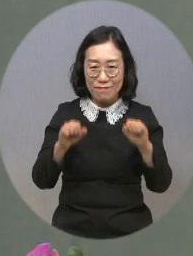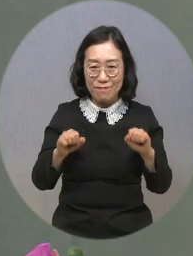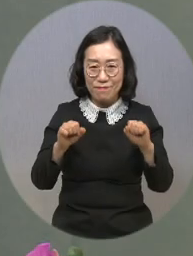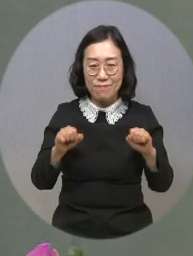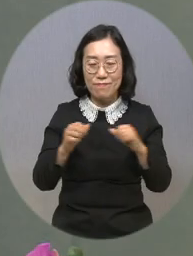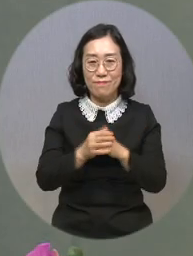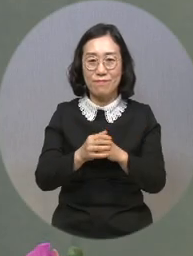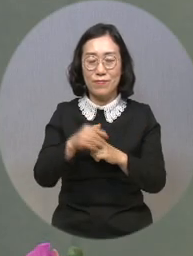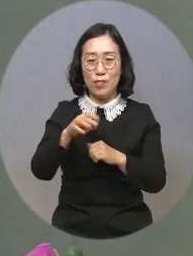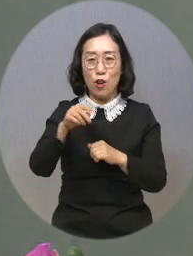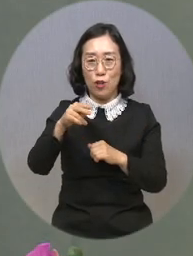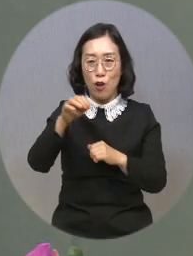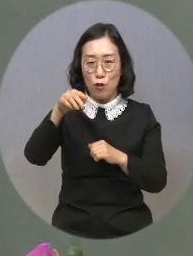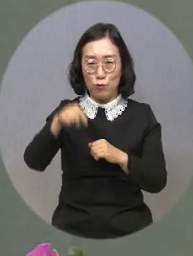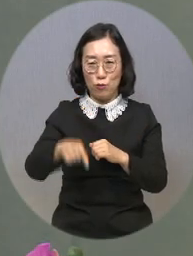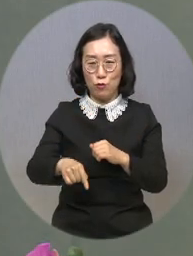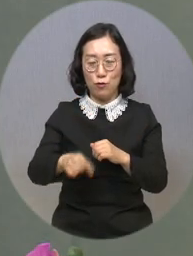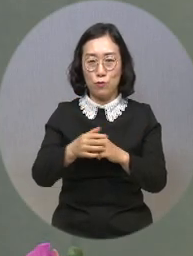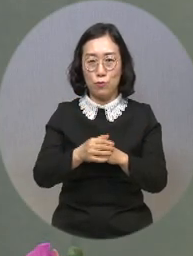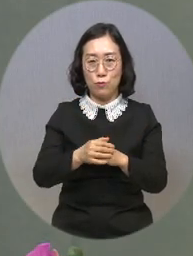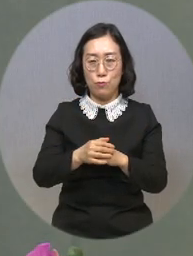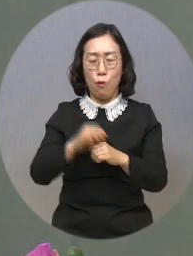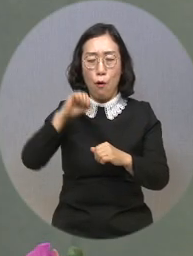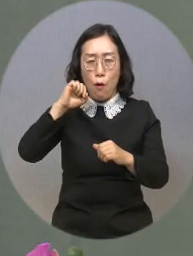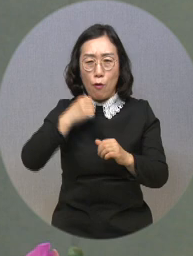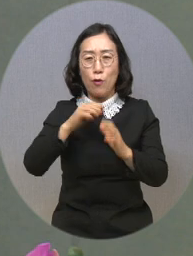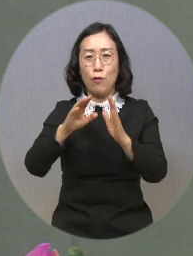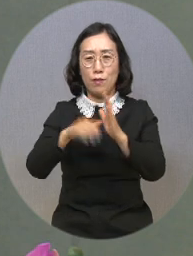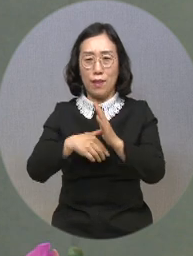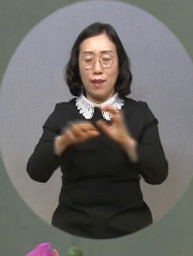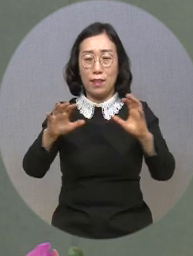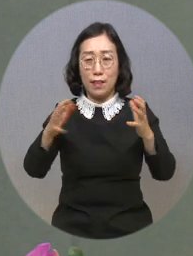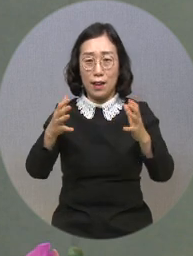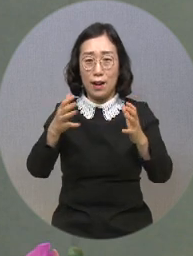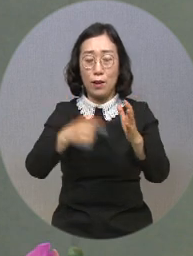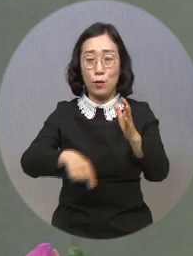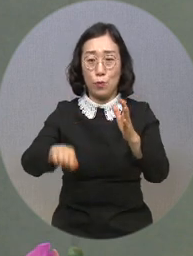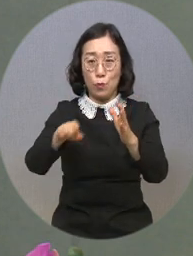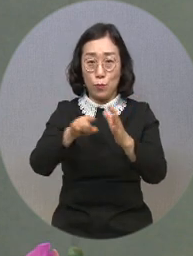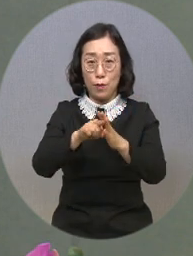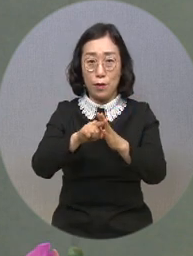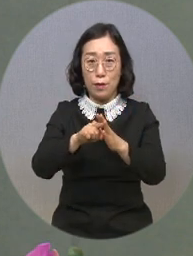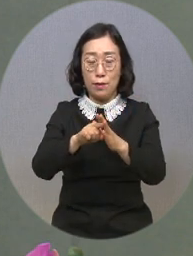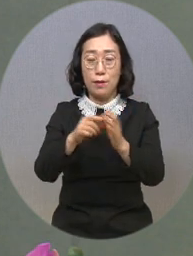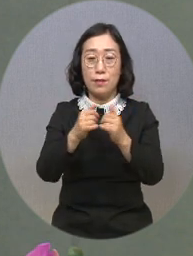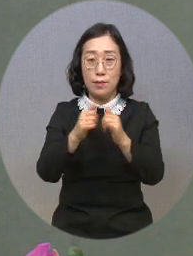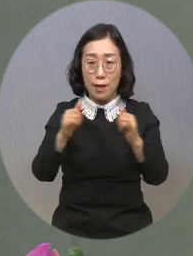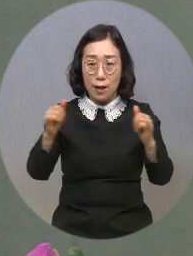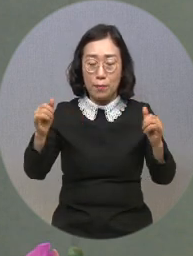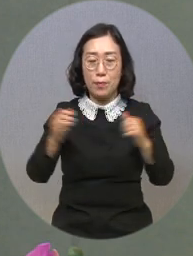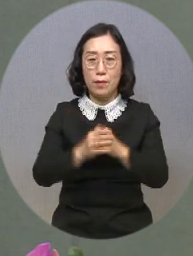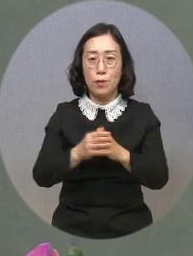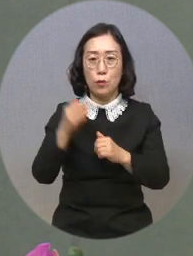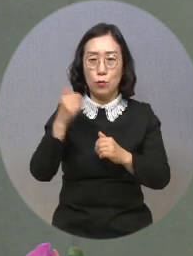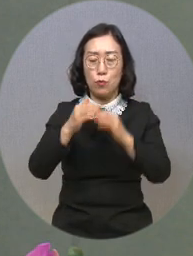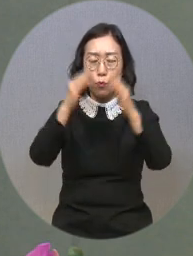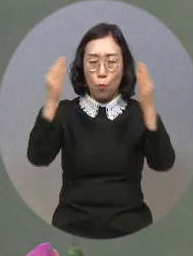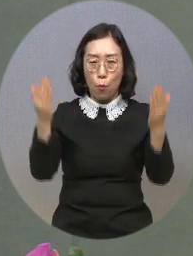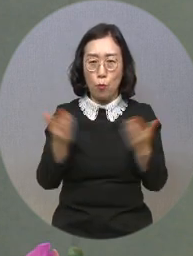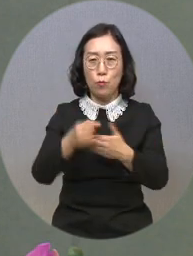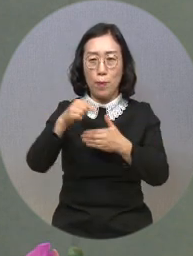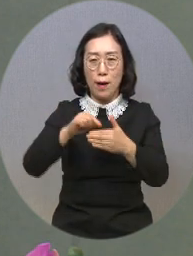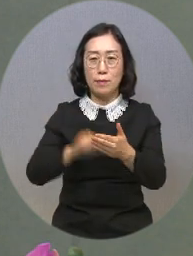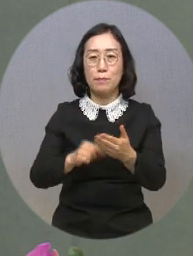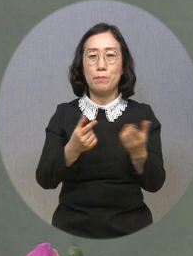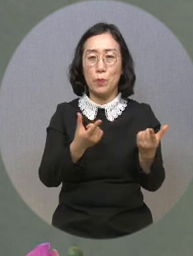안녕하십니까. 정경수입니다. 어려운 시기에 나라를 생각하는 사람들은 누구나 다 마음이 똑같을